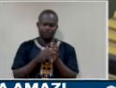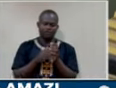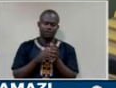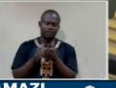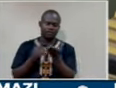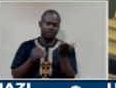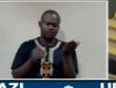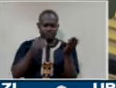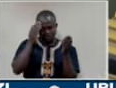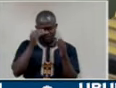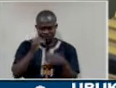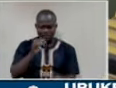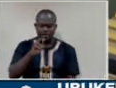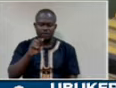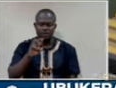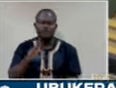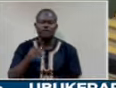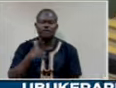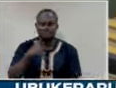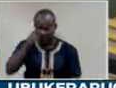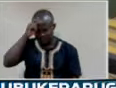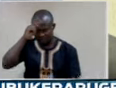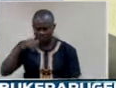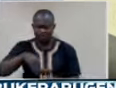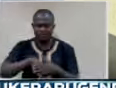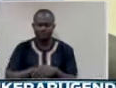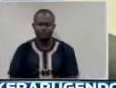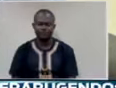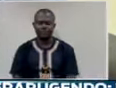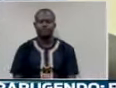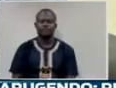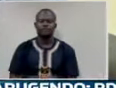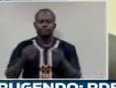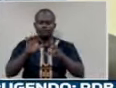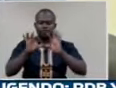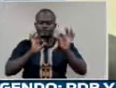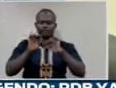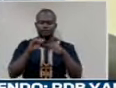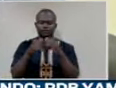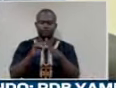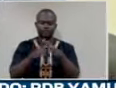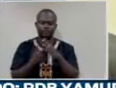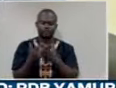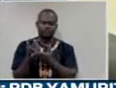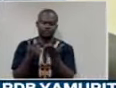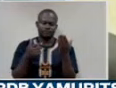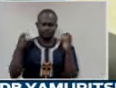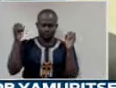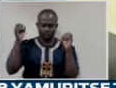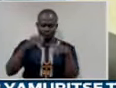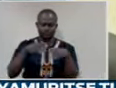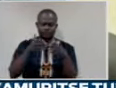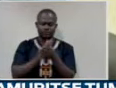bidasubirwaho kwira dukunda Bartremi afite impano idashidikanywa y'umupira yabayeho selection yatangiriye I Kigali